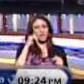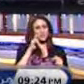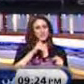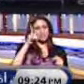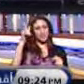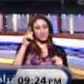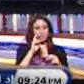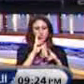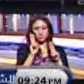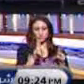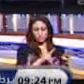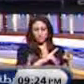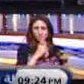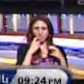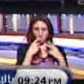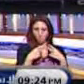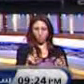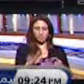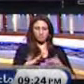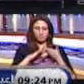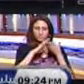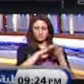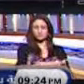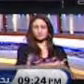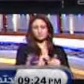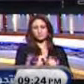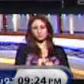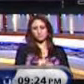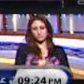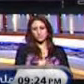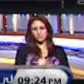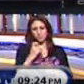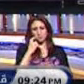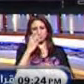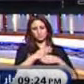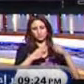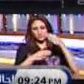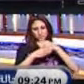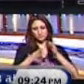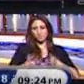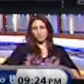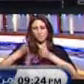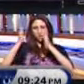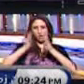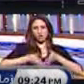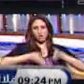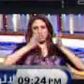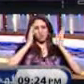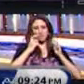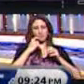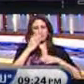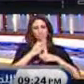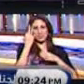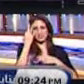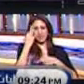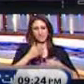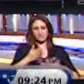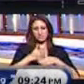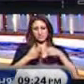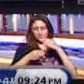خيره اصدر قرار على طول ان هو هيحل الازمة، انه هيبدأ يحل الموضوع انه يبني